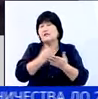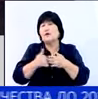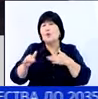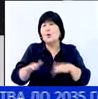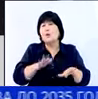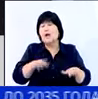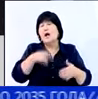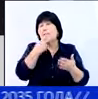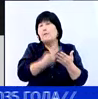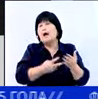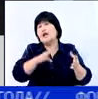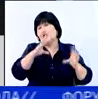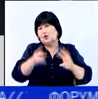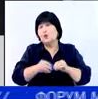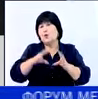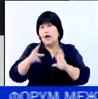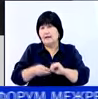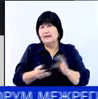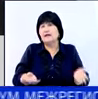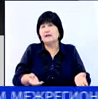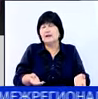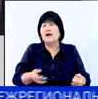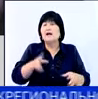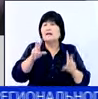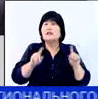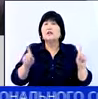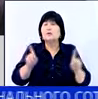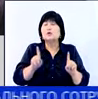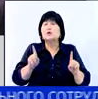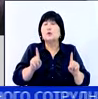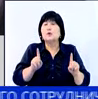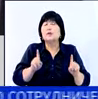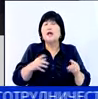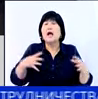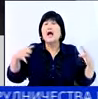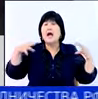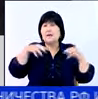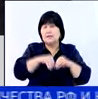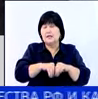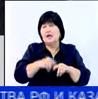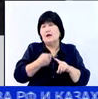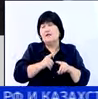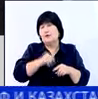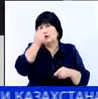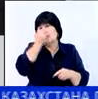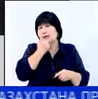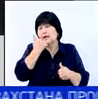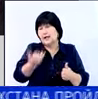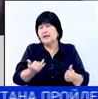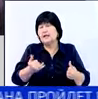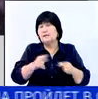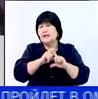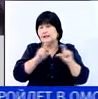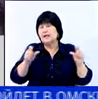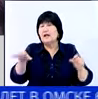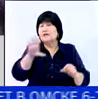деятельность, покажет результаты. Мы надеемся на объединение, вот благодаря этому центру объединение